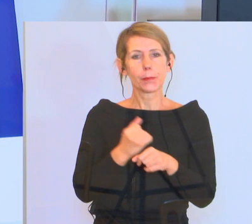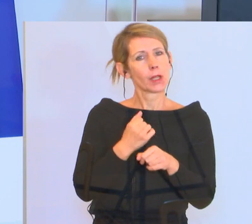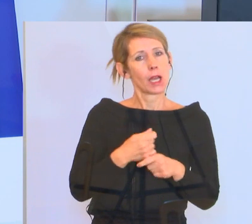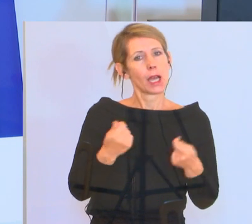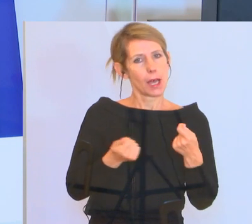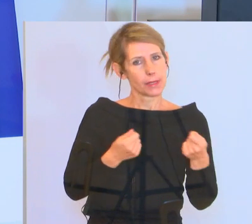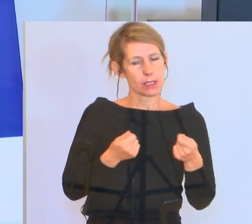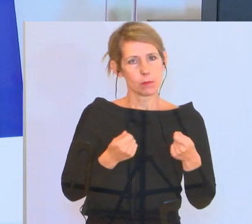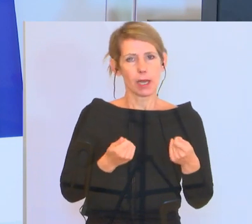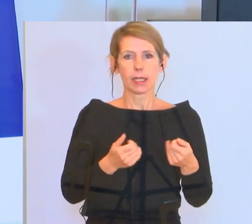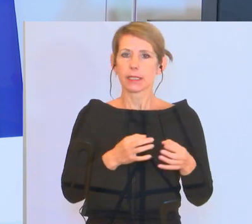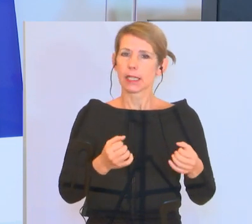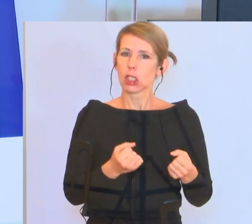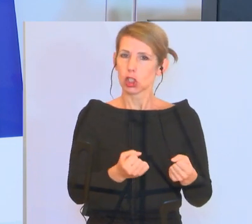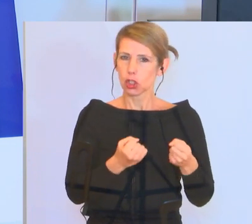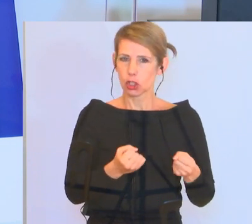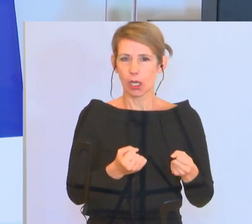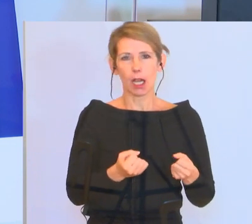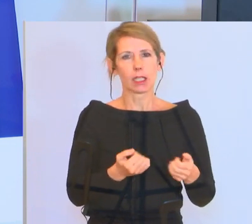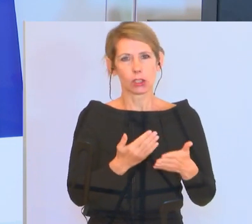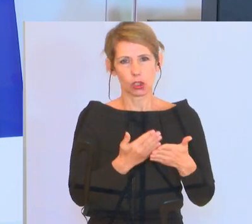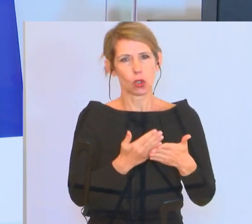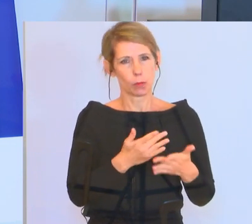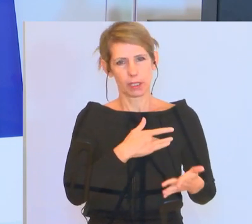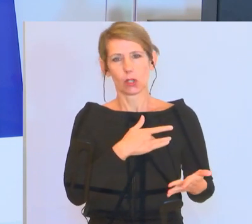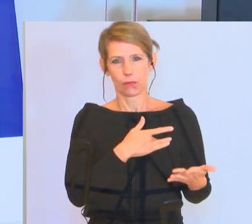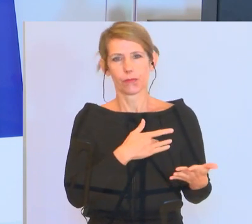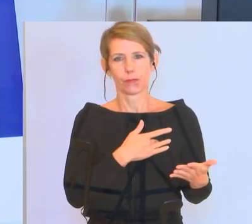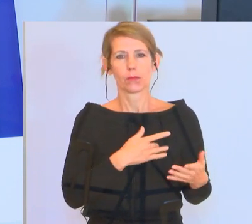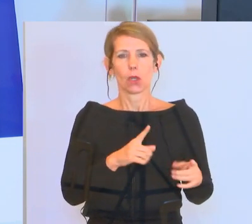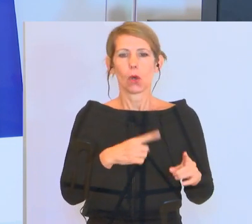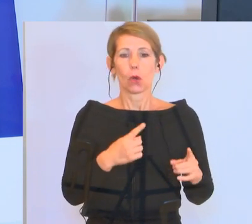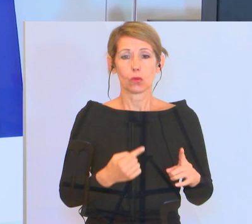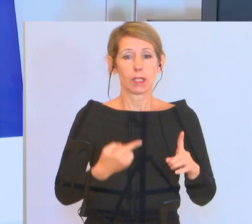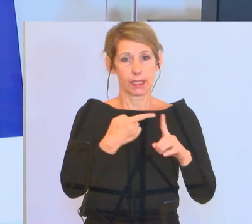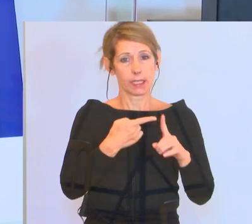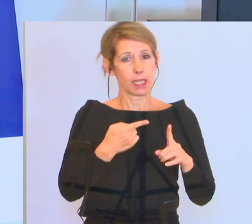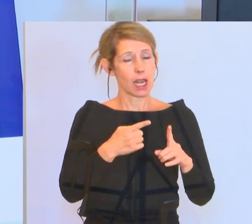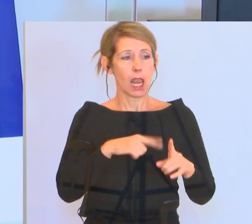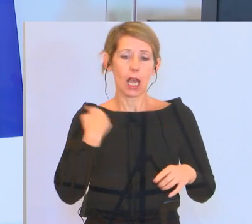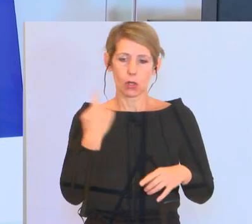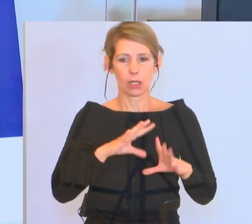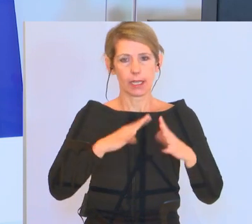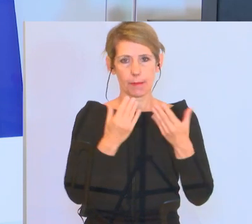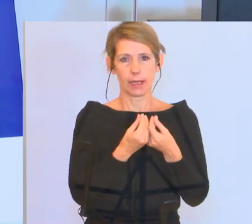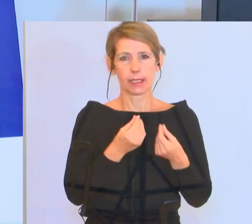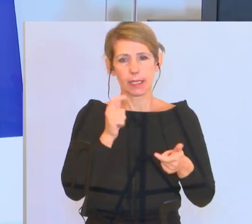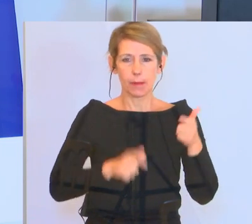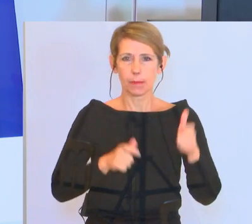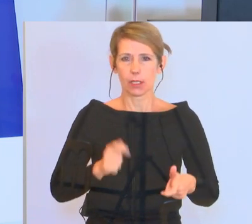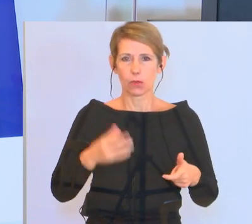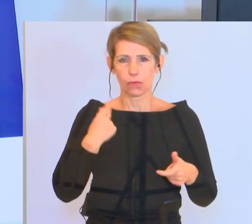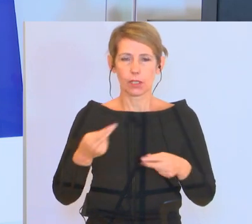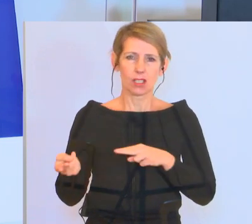ist sehr stark angeschlagen und es ist unser oberstes Ziel, gemeinsam, dass wir die Menschen wieder